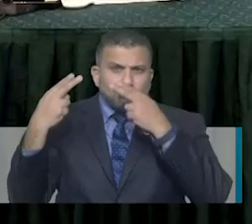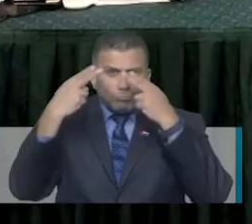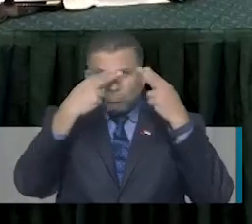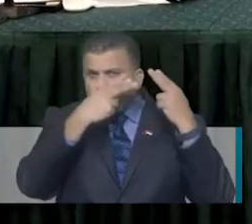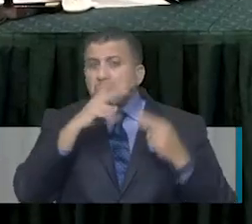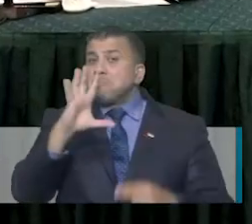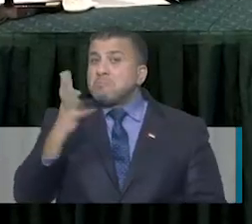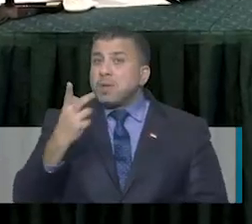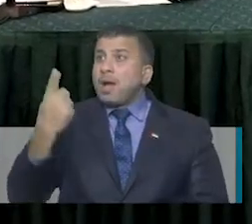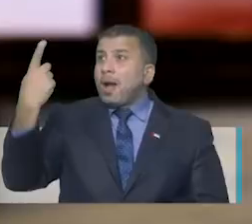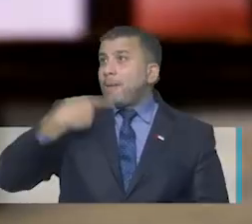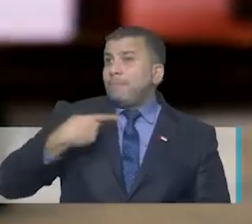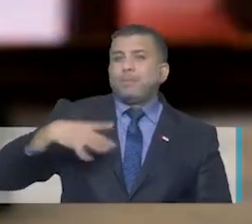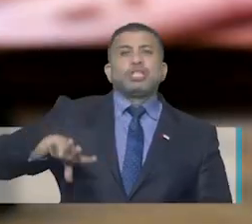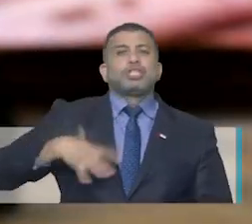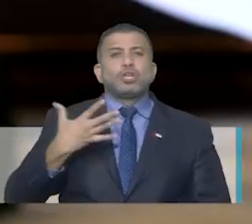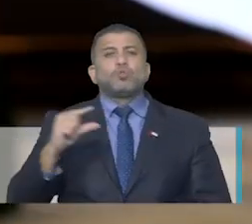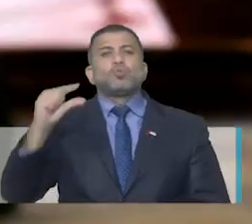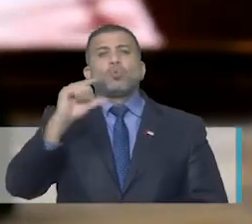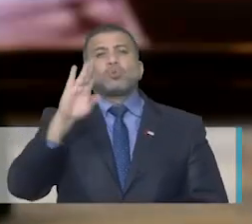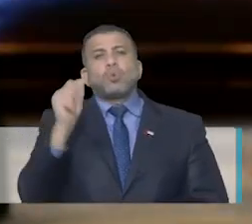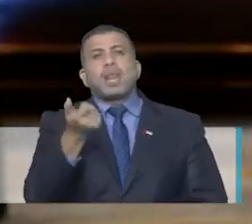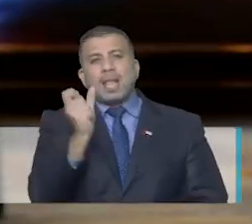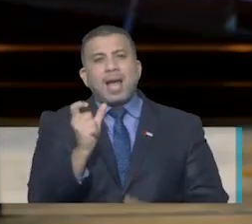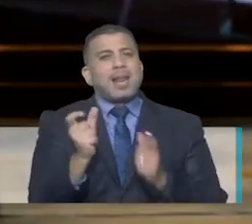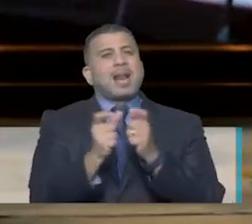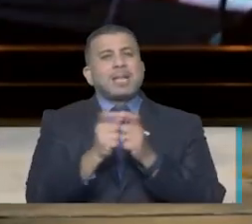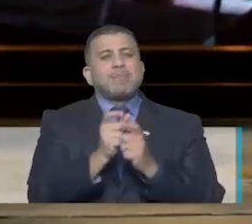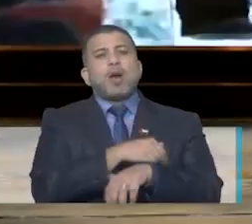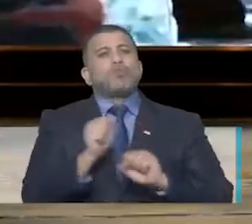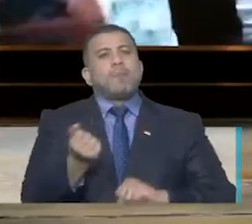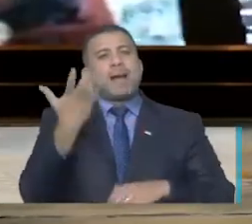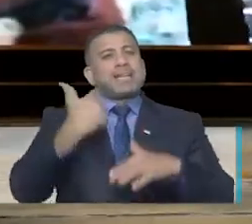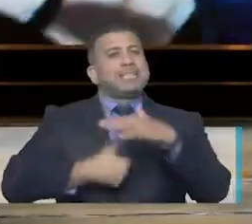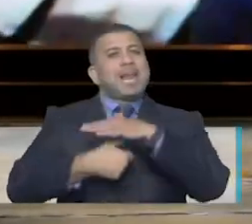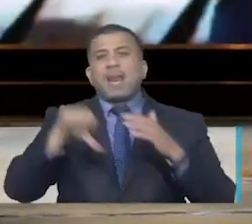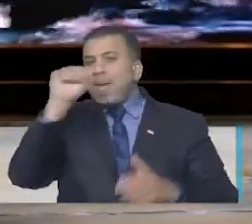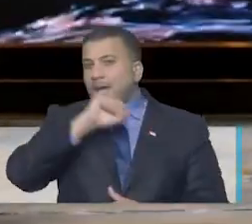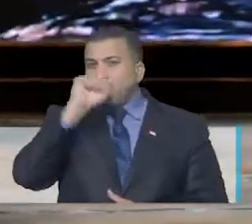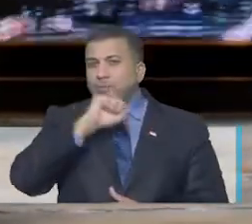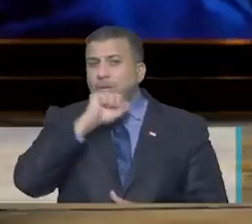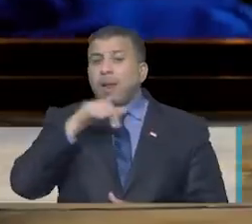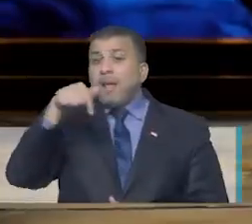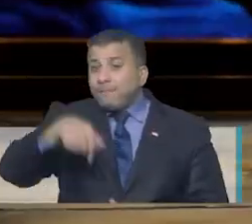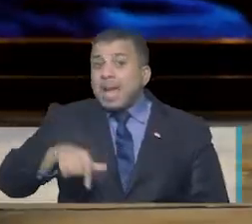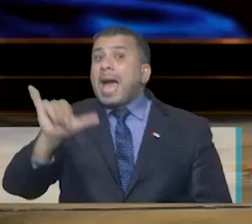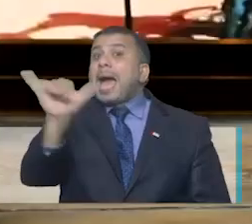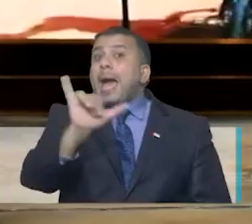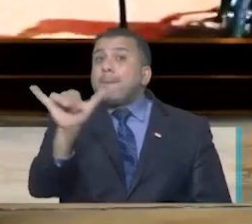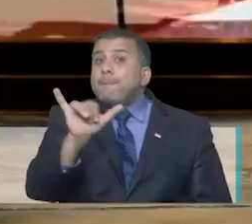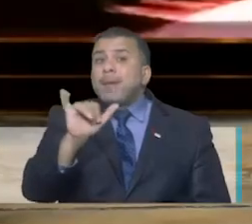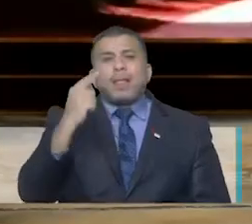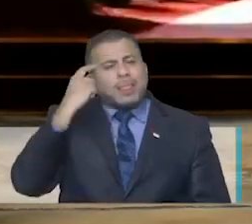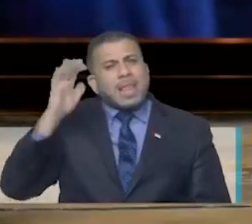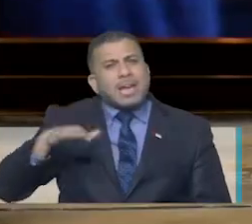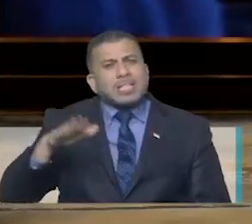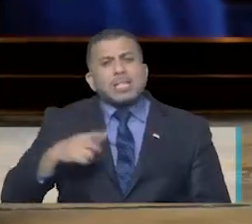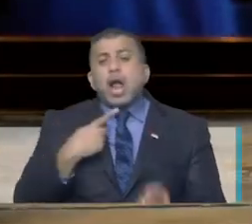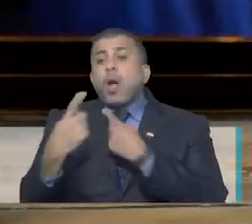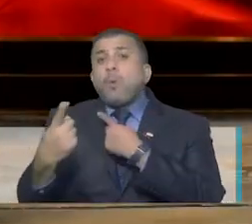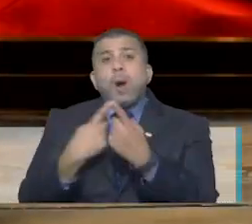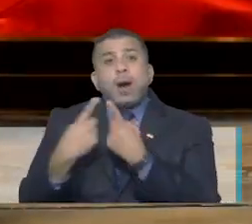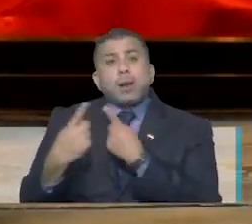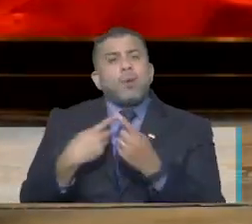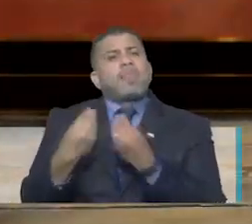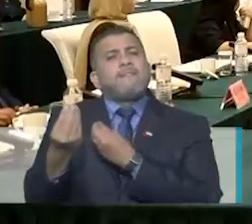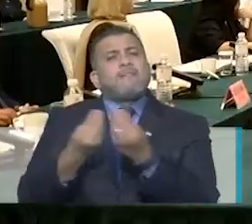وتوجيهات صاحب السمو الشيخ الدكتور سلطان بن محمد القاسمي عضو المجلس الاعلى حاكم الشرقه في اهميه ترسيخ